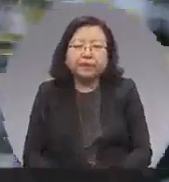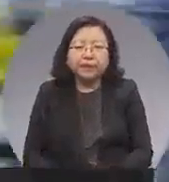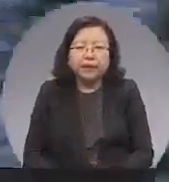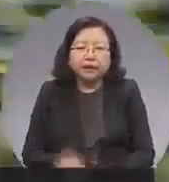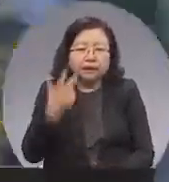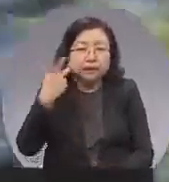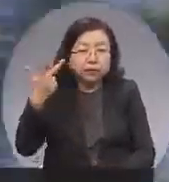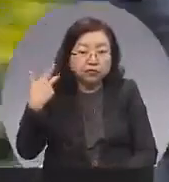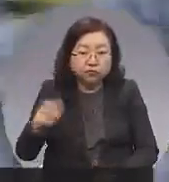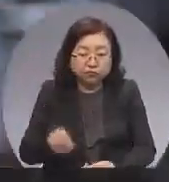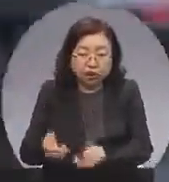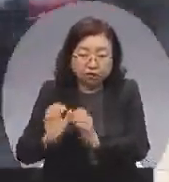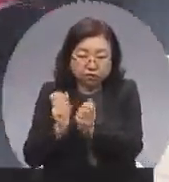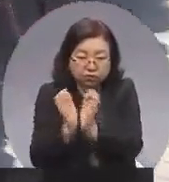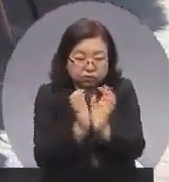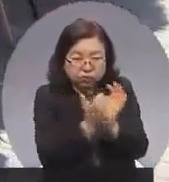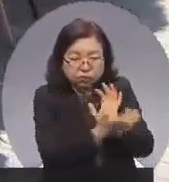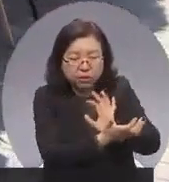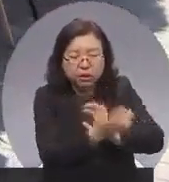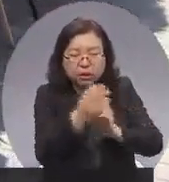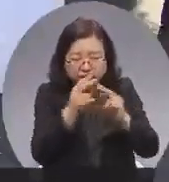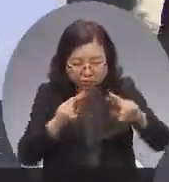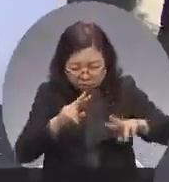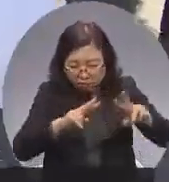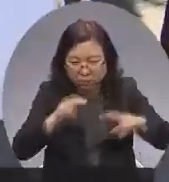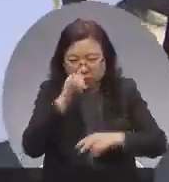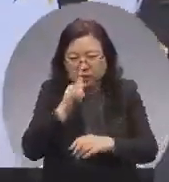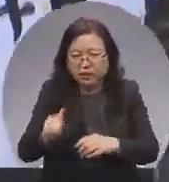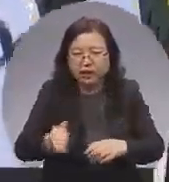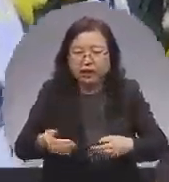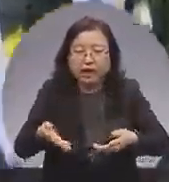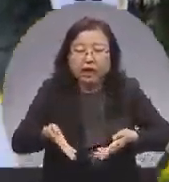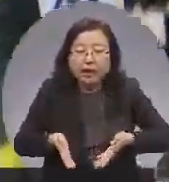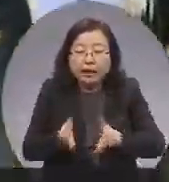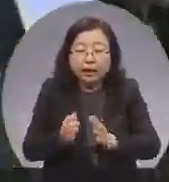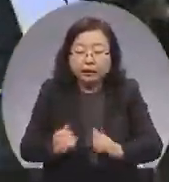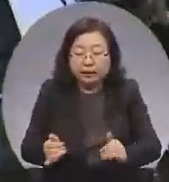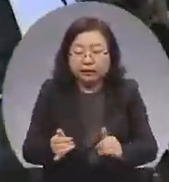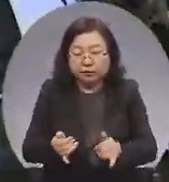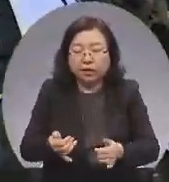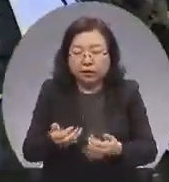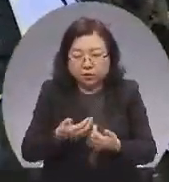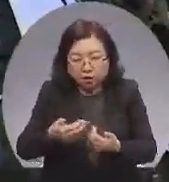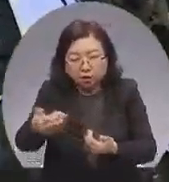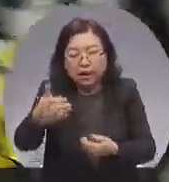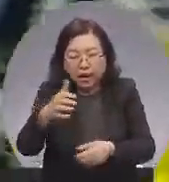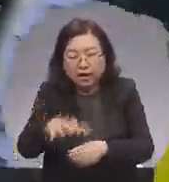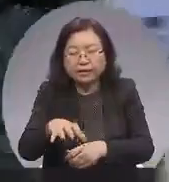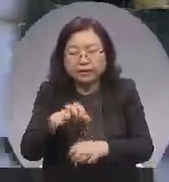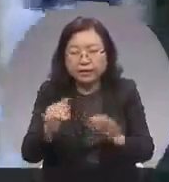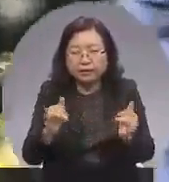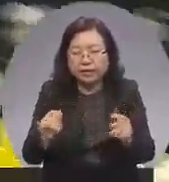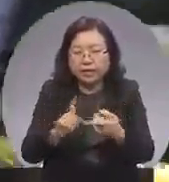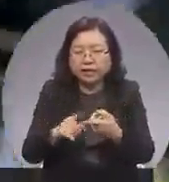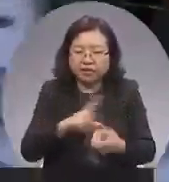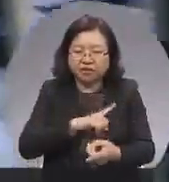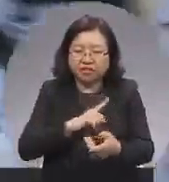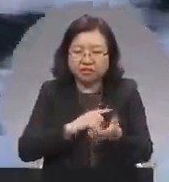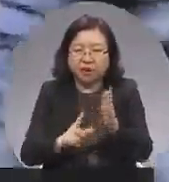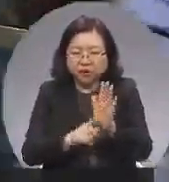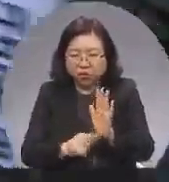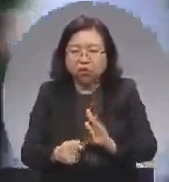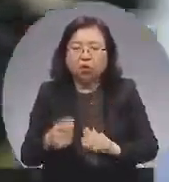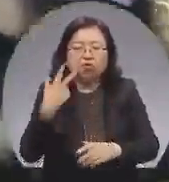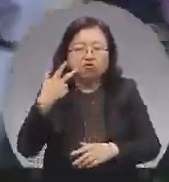지난주 설치된 근조화환 들은 취향인 사들의 이름 일부만 가린 채 주말을 지나서도 충북 도청 주변을 지키고